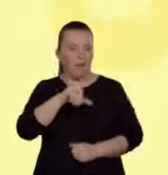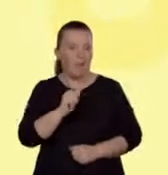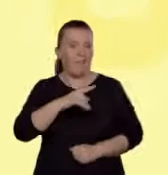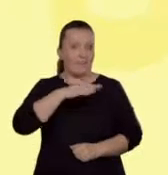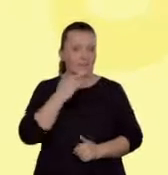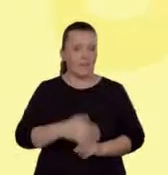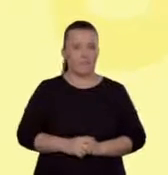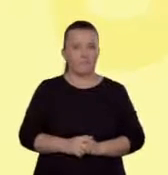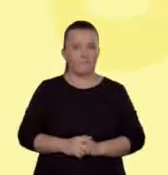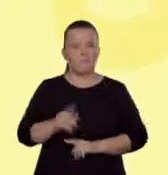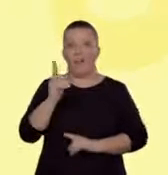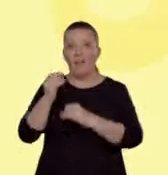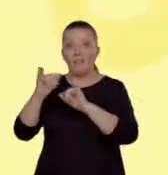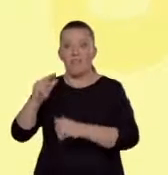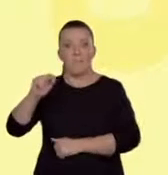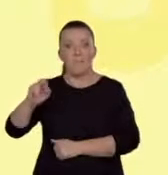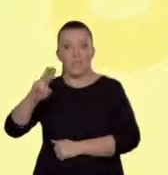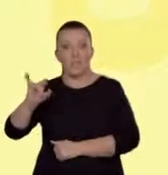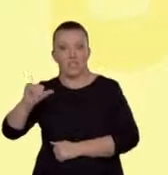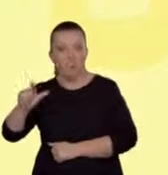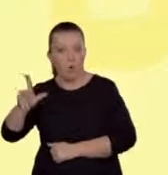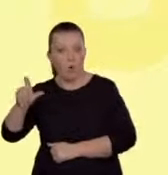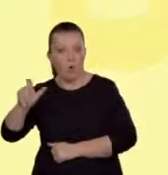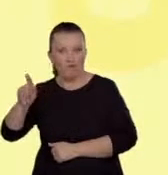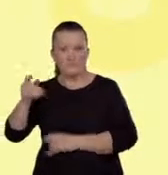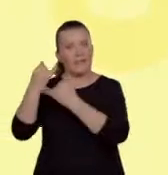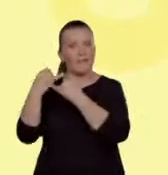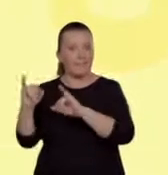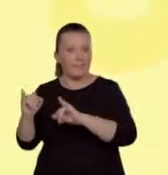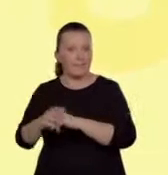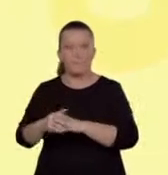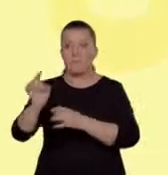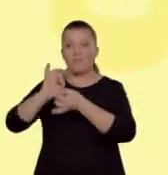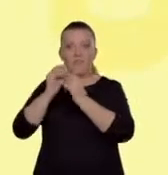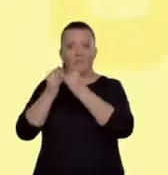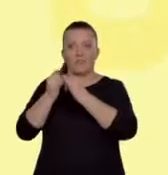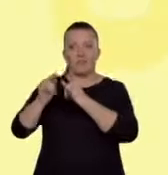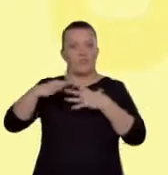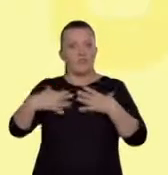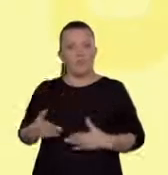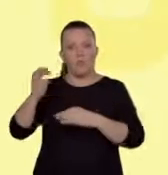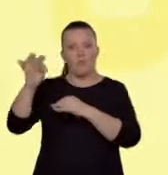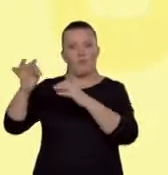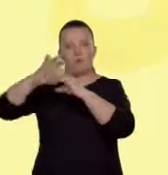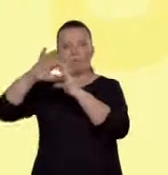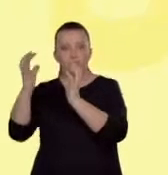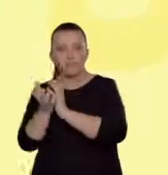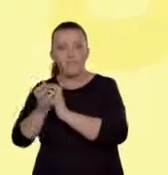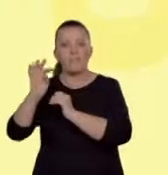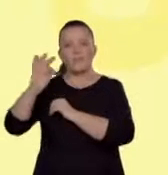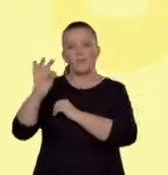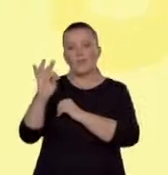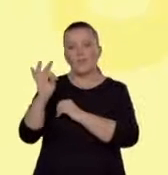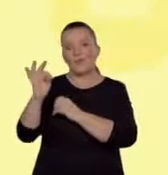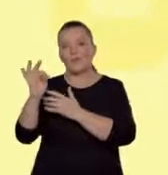skrzela. Paszydełkowce są jednak wyjątkowe, ponieważ nawet te o dużych rozmiarach ciała mają korzystny stosunek powierzchni